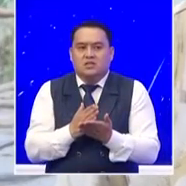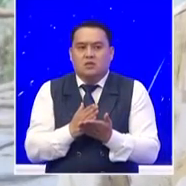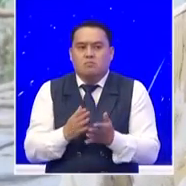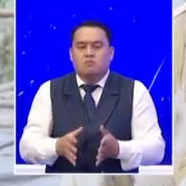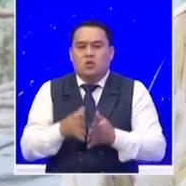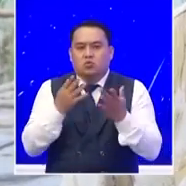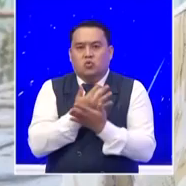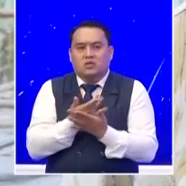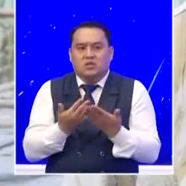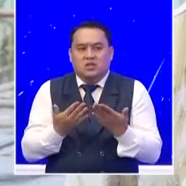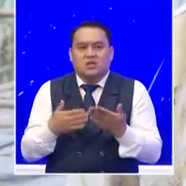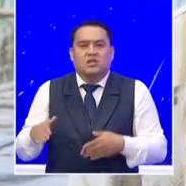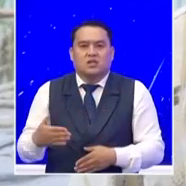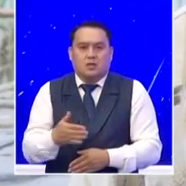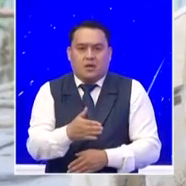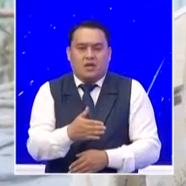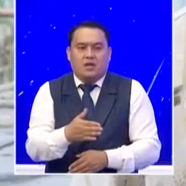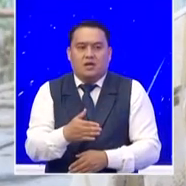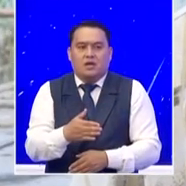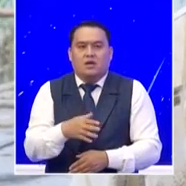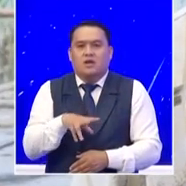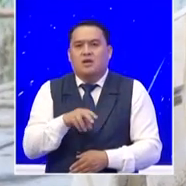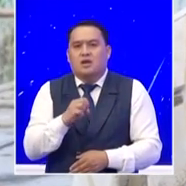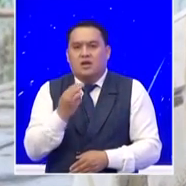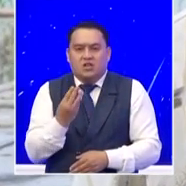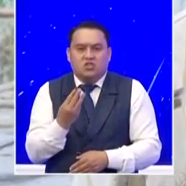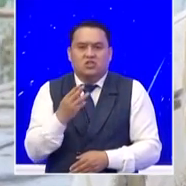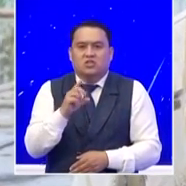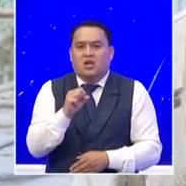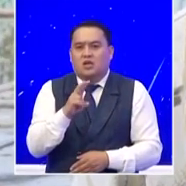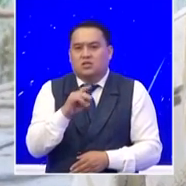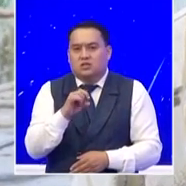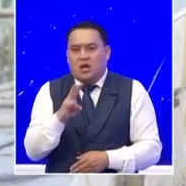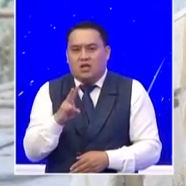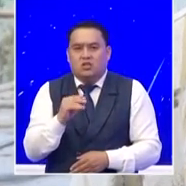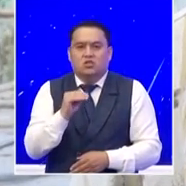широкий ассортимент рыбы. Лещ, сазан, жерех,